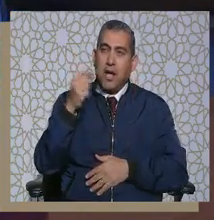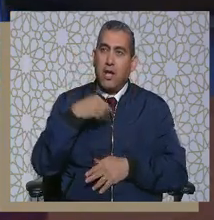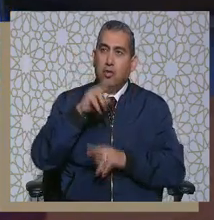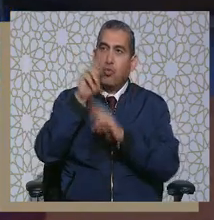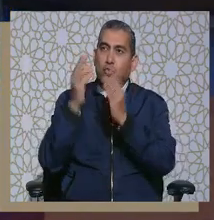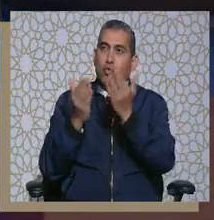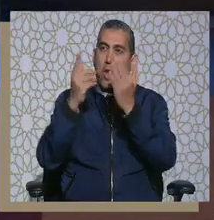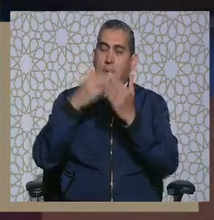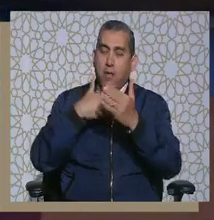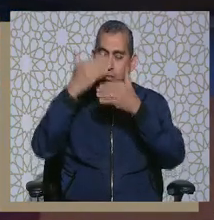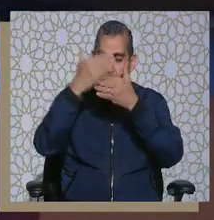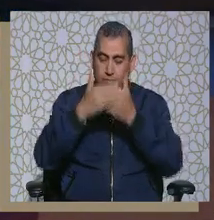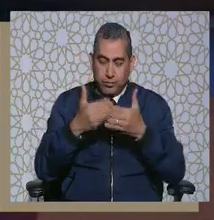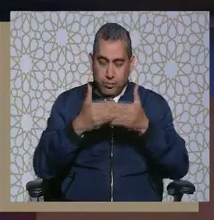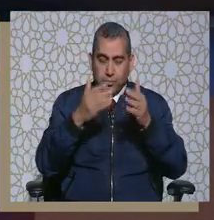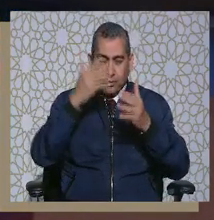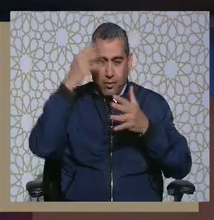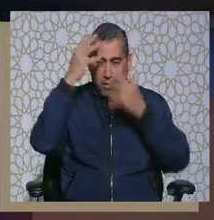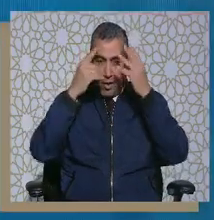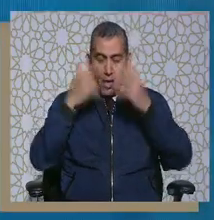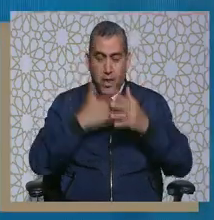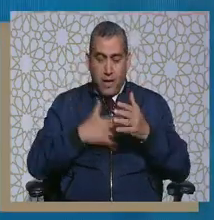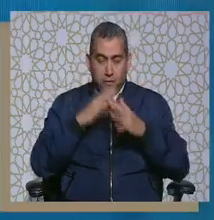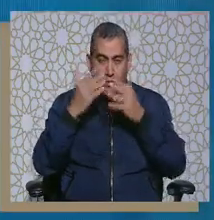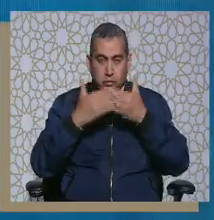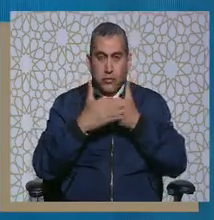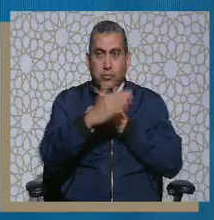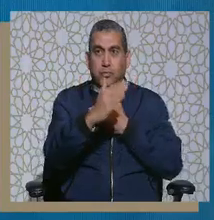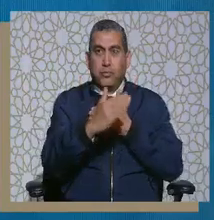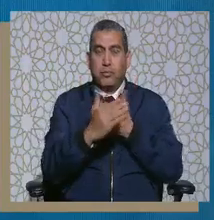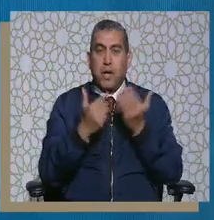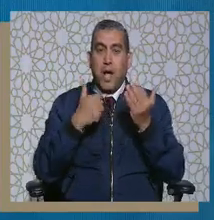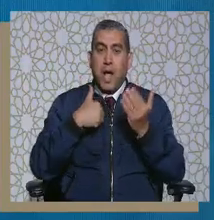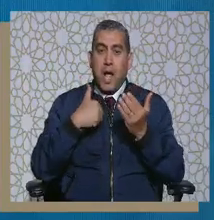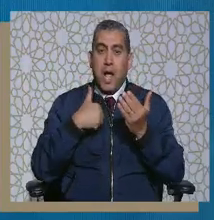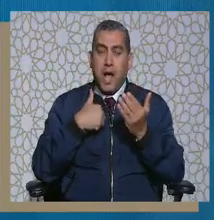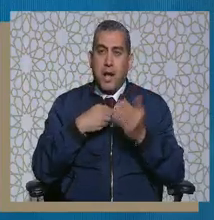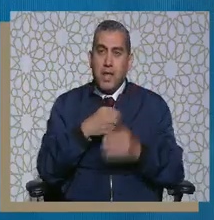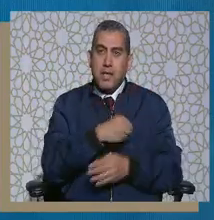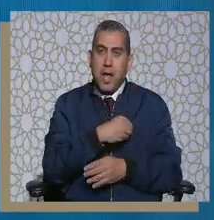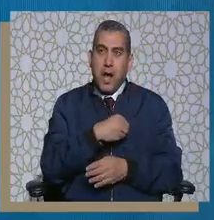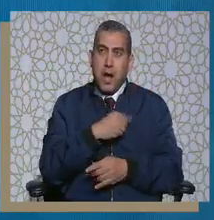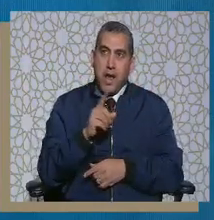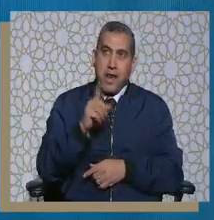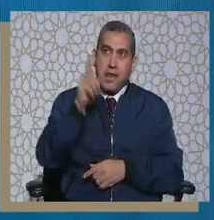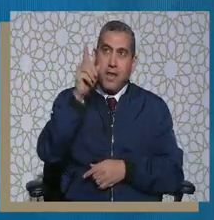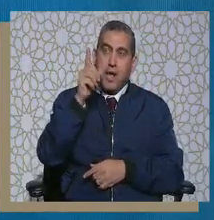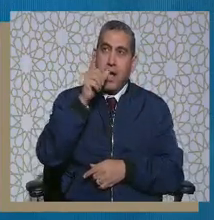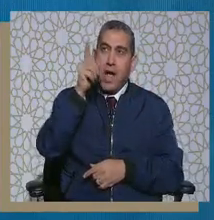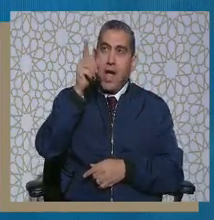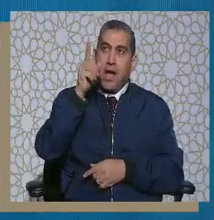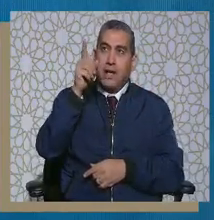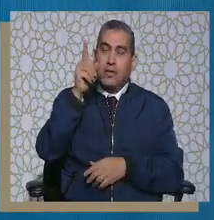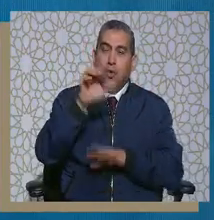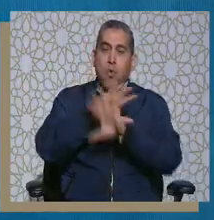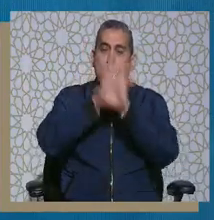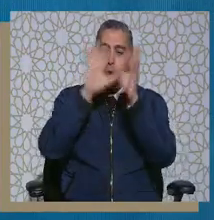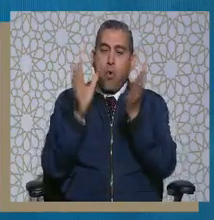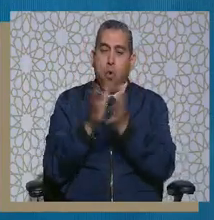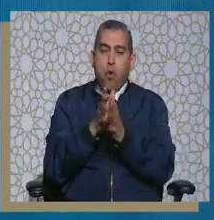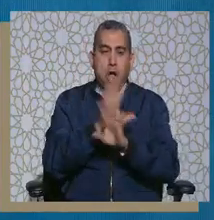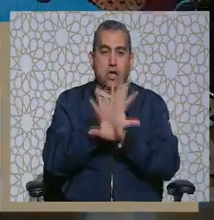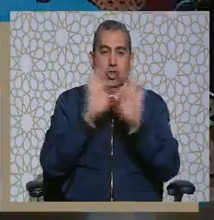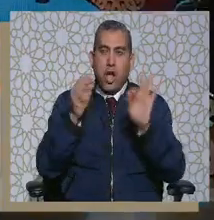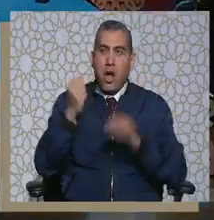تزيل عني اوهام نفسي واني على يقين انك على كل شيء ش